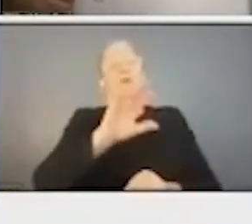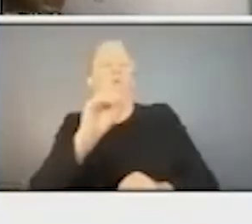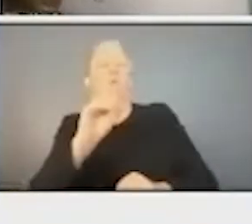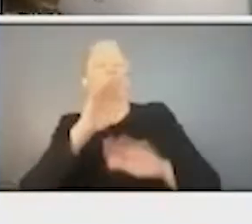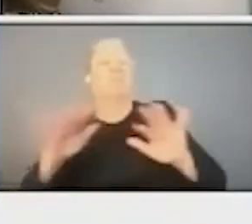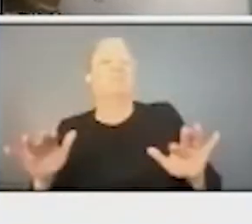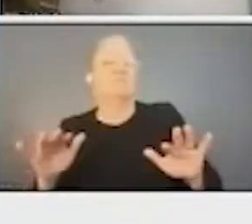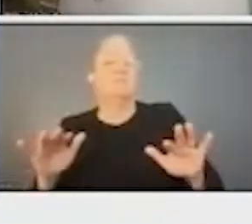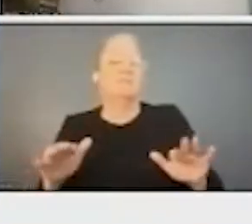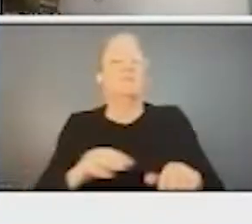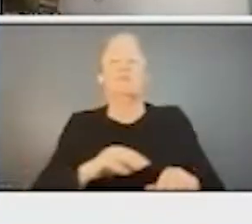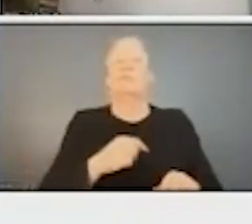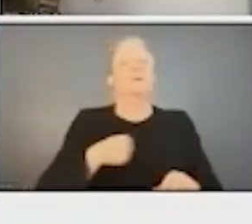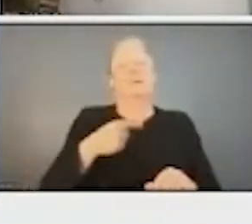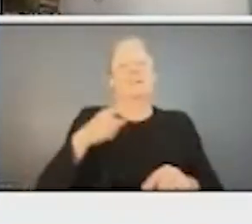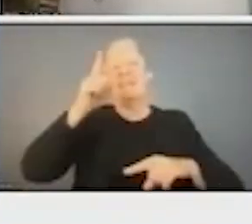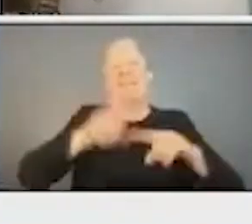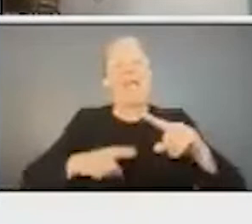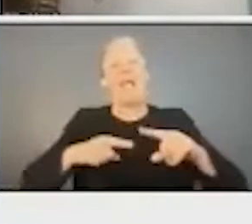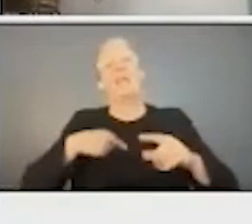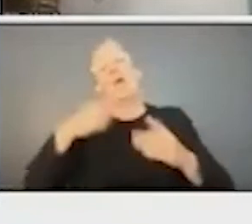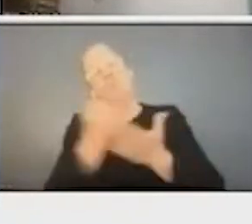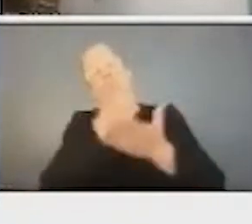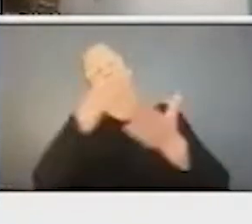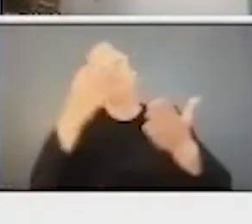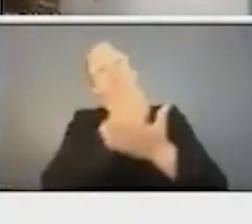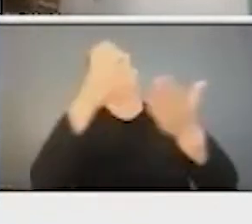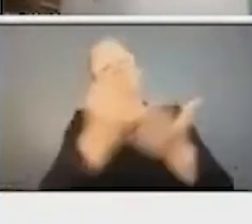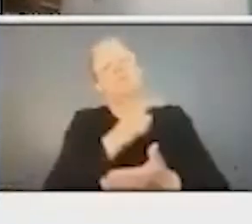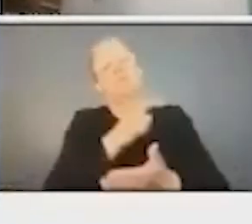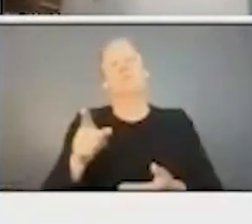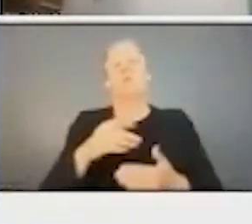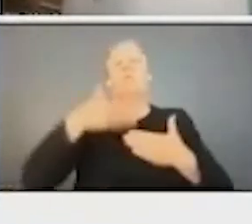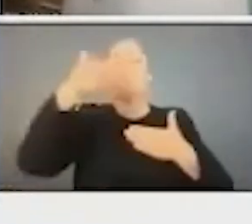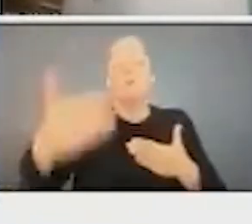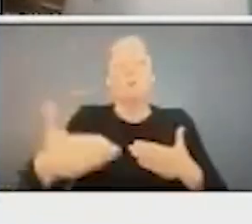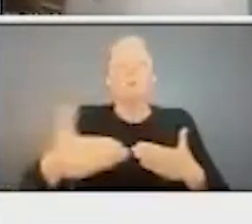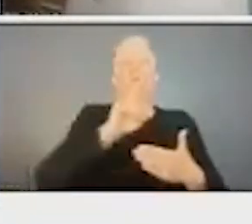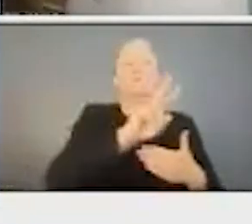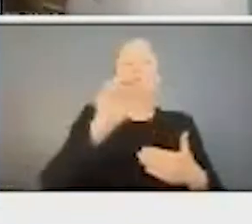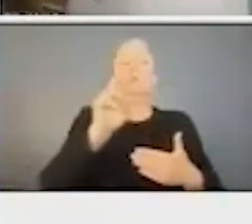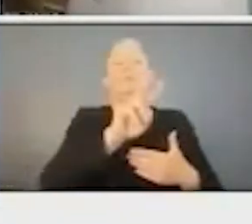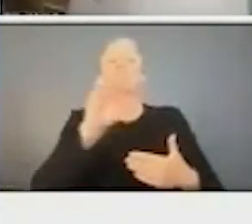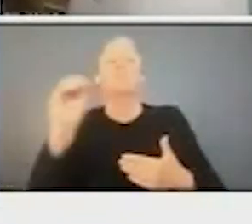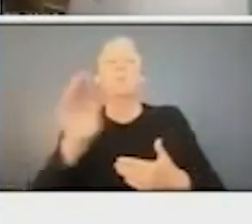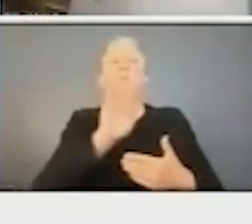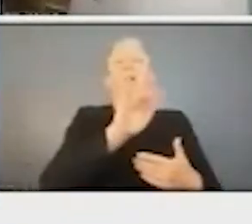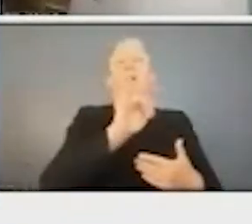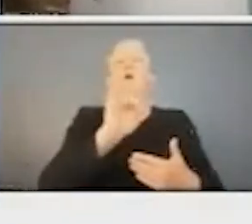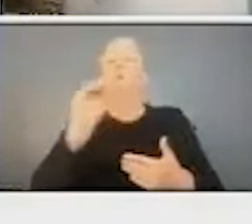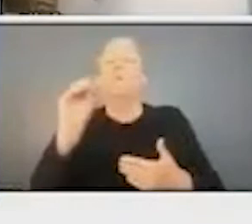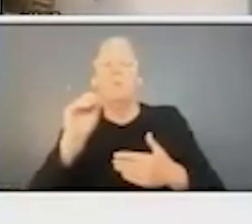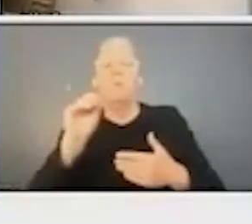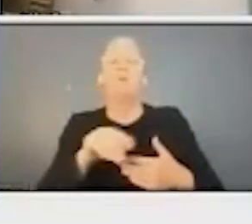في مواجهة التنوع الحيوي في هذا المجال. لا نستطيع أن نواجه هذه التحديات